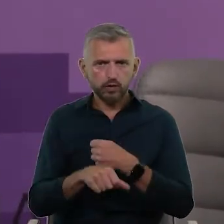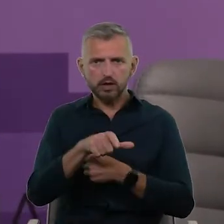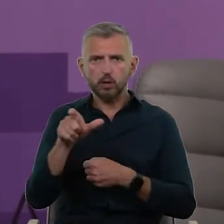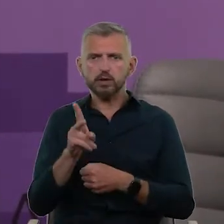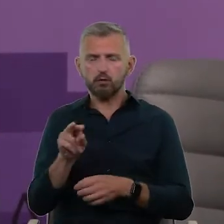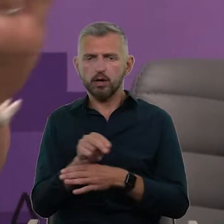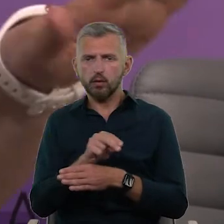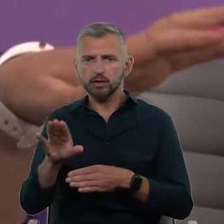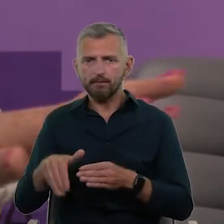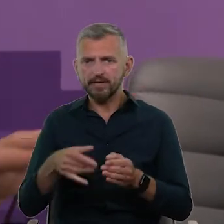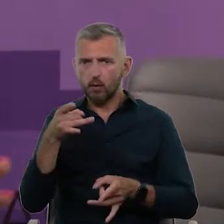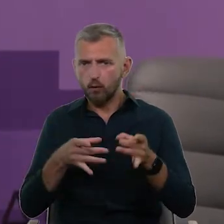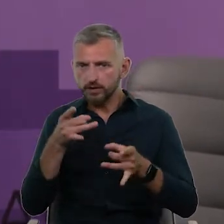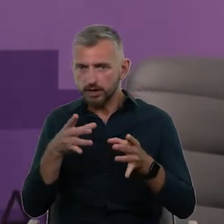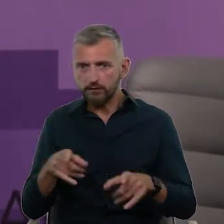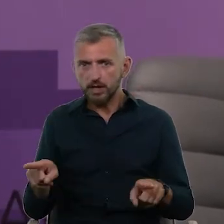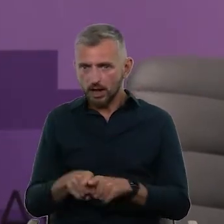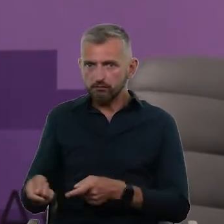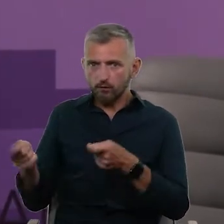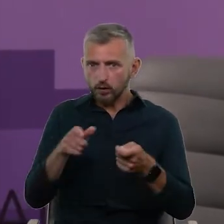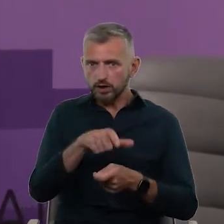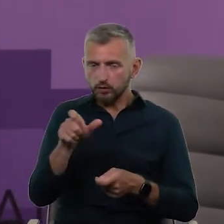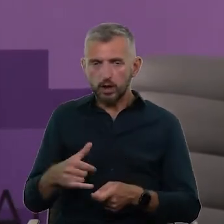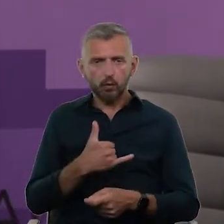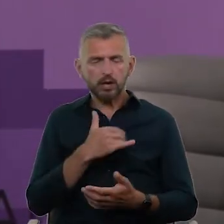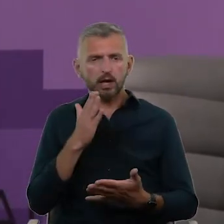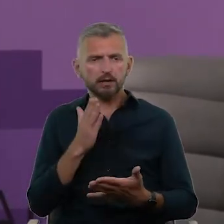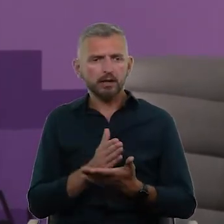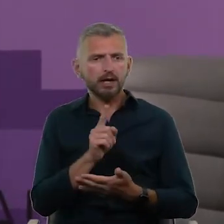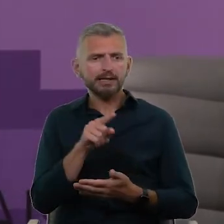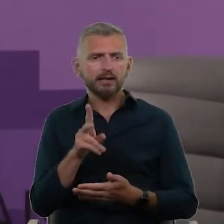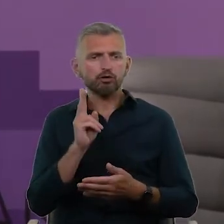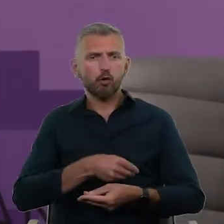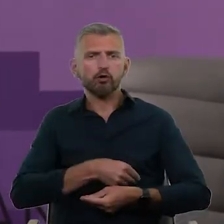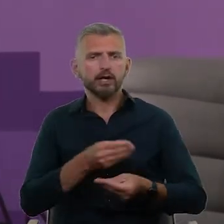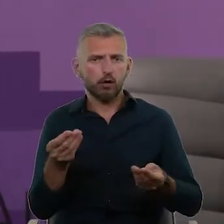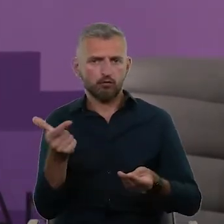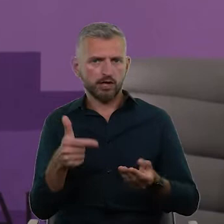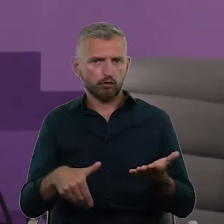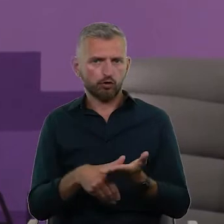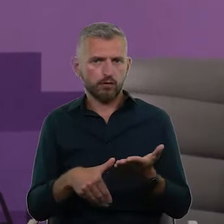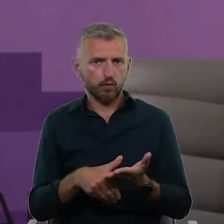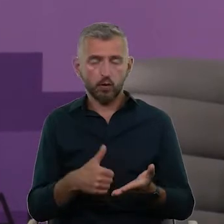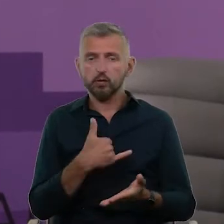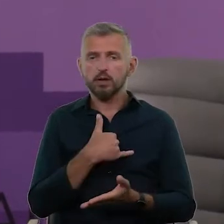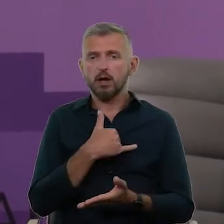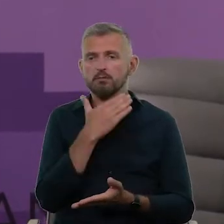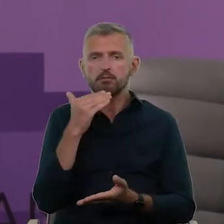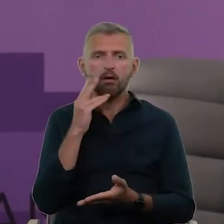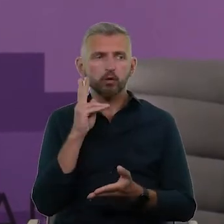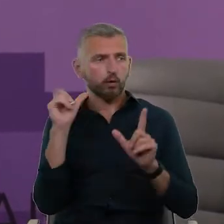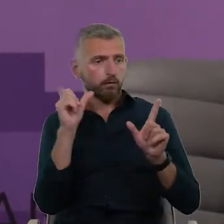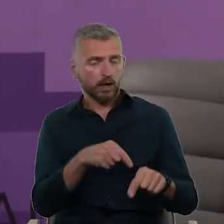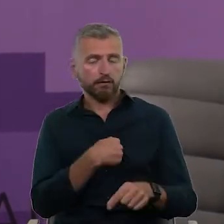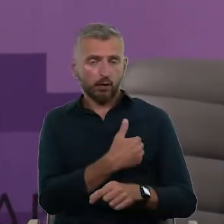лікуються після обстрілів. Так вивозили людей. У нас є ті, хто роздає гуманітарну допомогу. У нас багато хто виїхав.